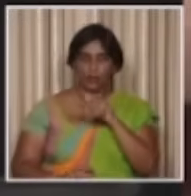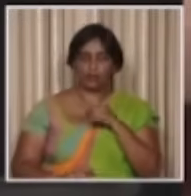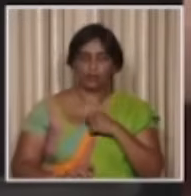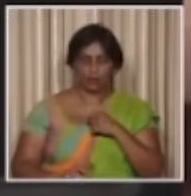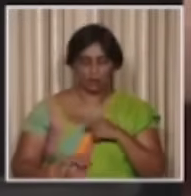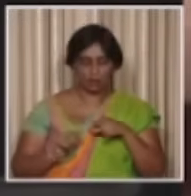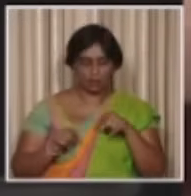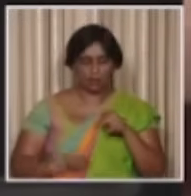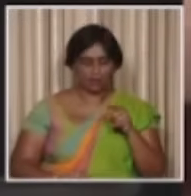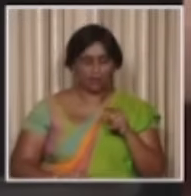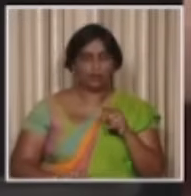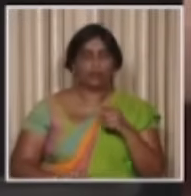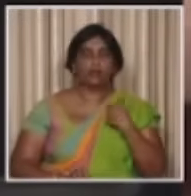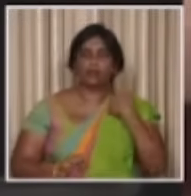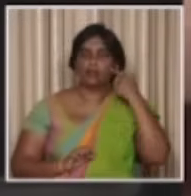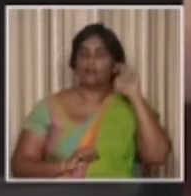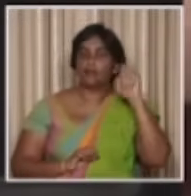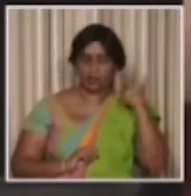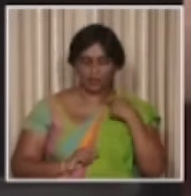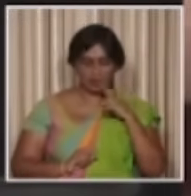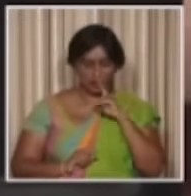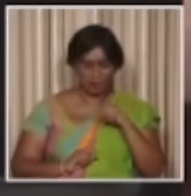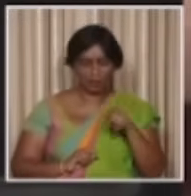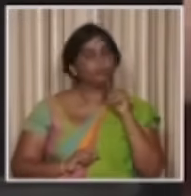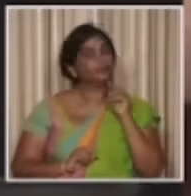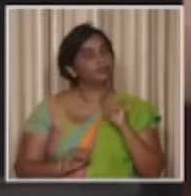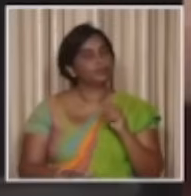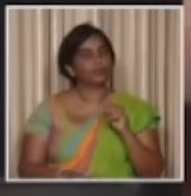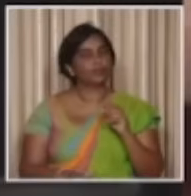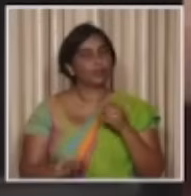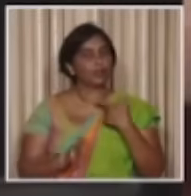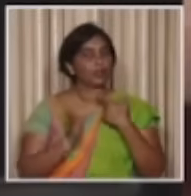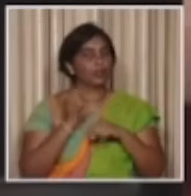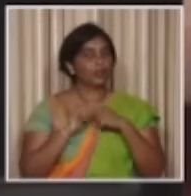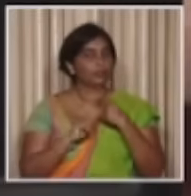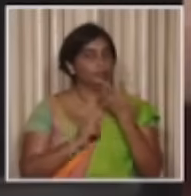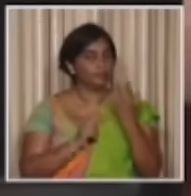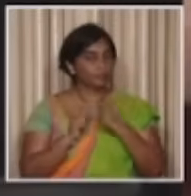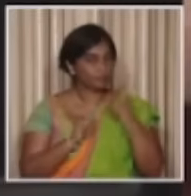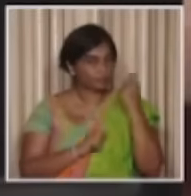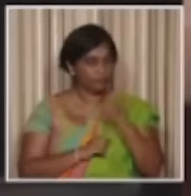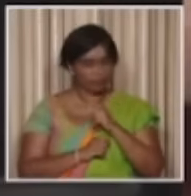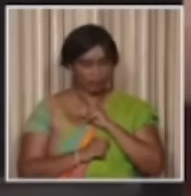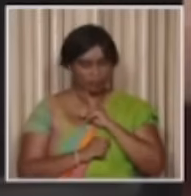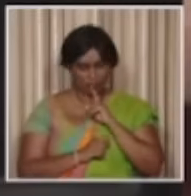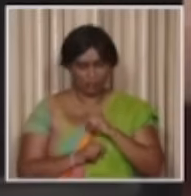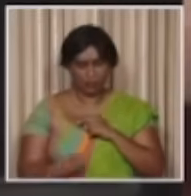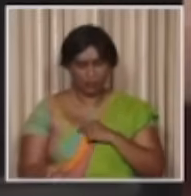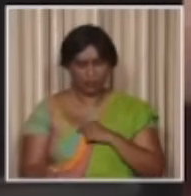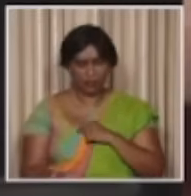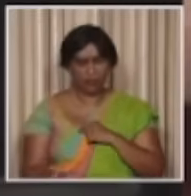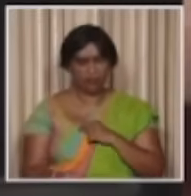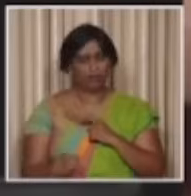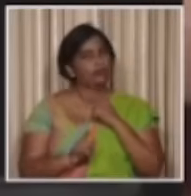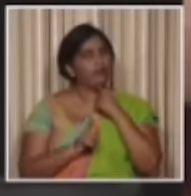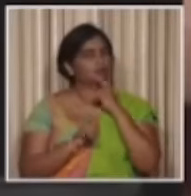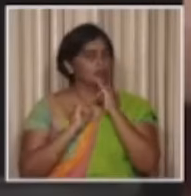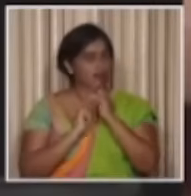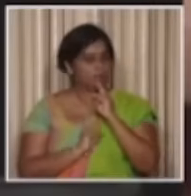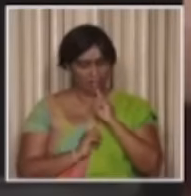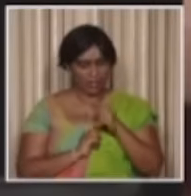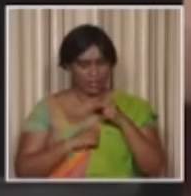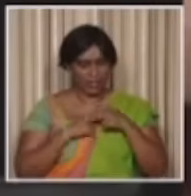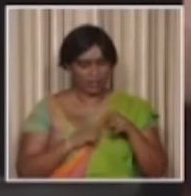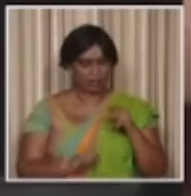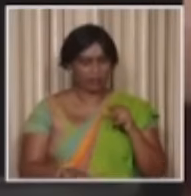velati, no. Eh hinda, mama wisheshing kini, no. Eh badu ayekiri, kini kagana vivechen yakti, no. Eh kat